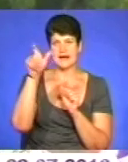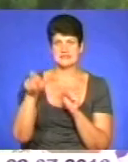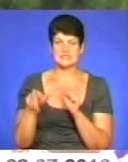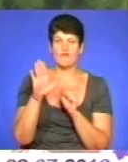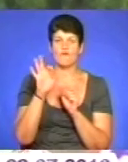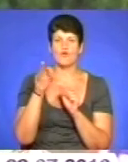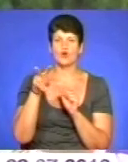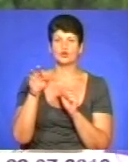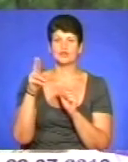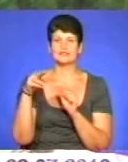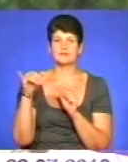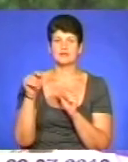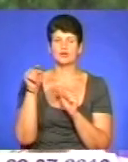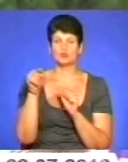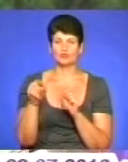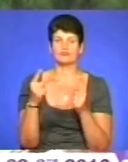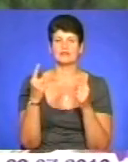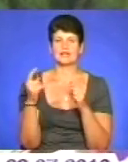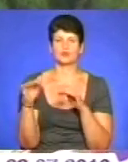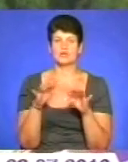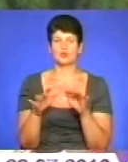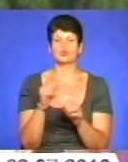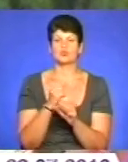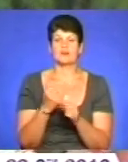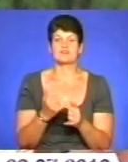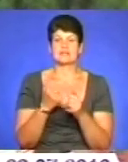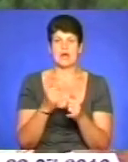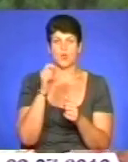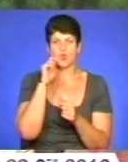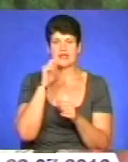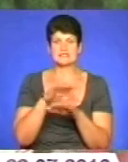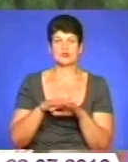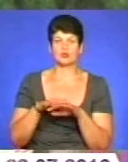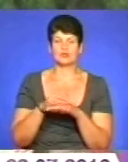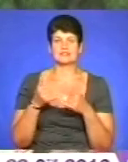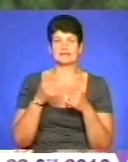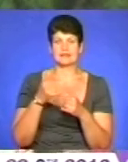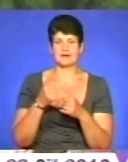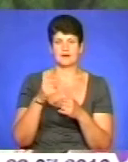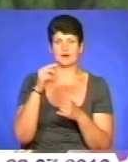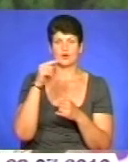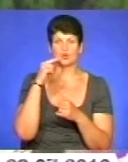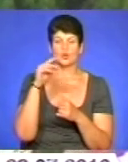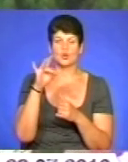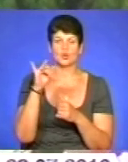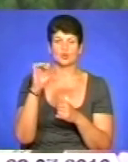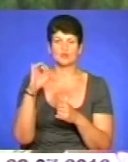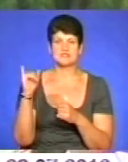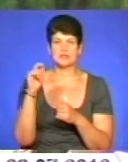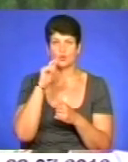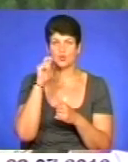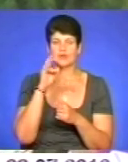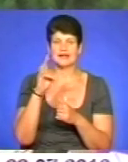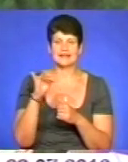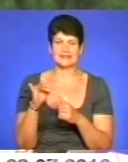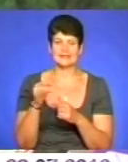ту велику і могутню дію, яку він зробив для українського народу, а зокрема для Русі України. Цей подібний до